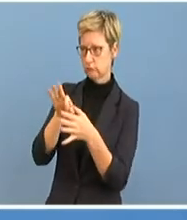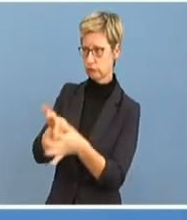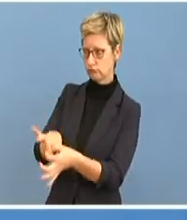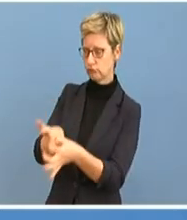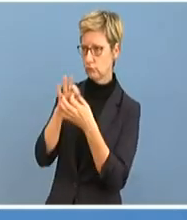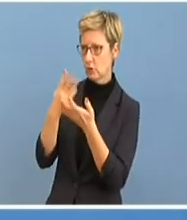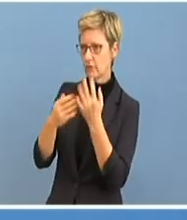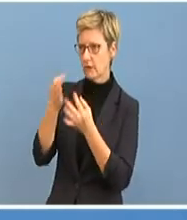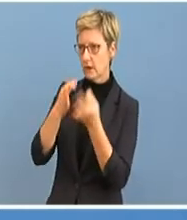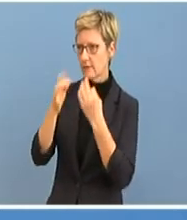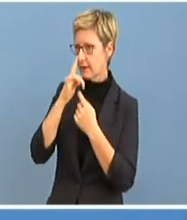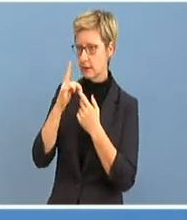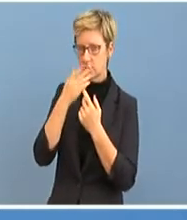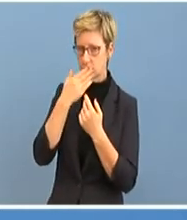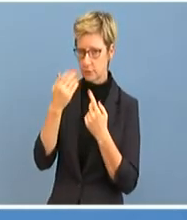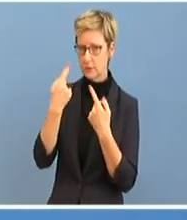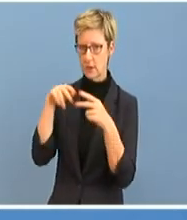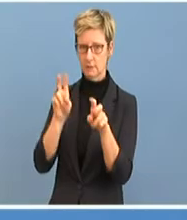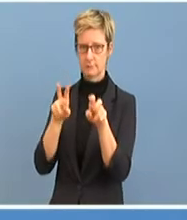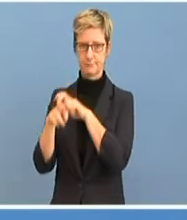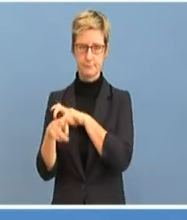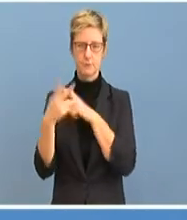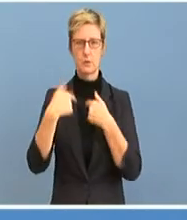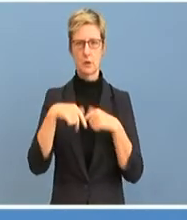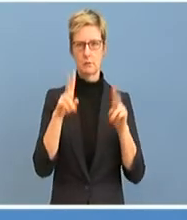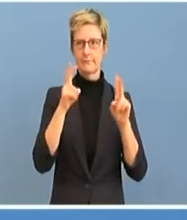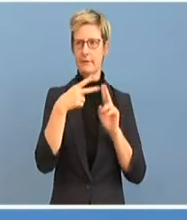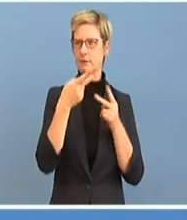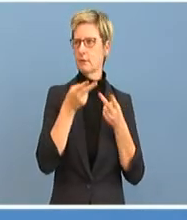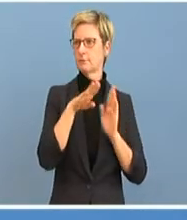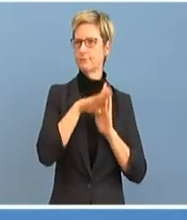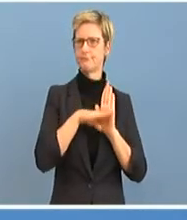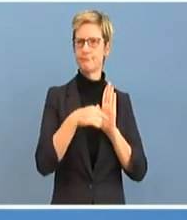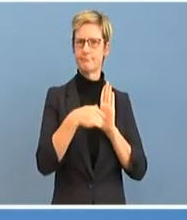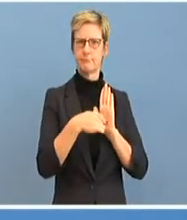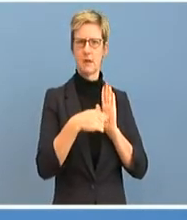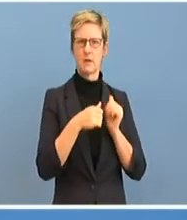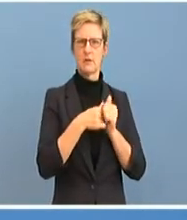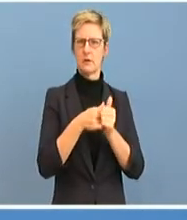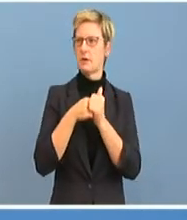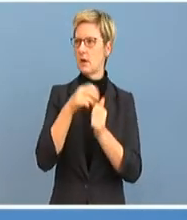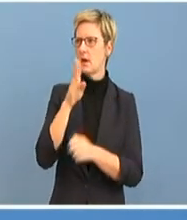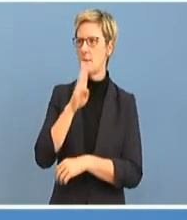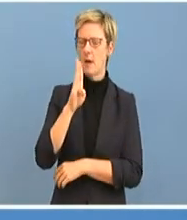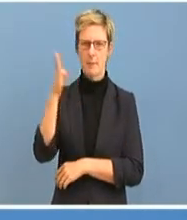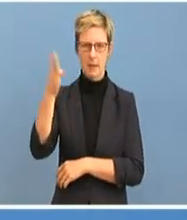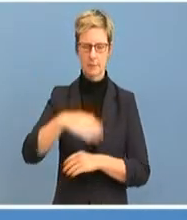wir noch wieder zurückwechseln und ich mache weiter in der regulären Liste und bin bei Herrn Warwick.